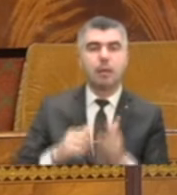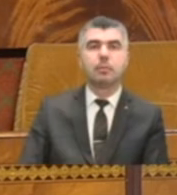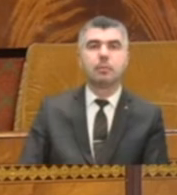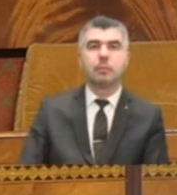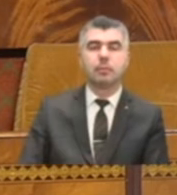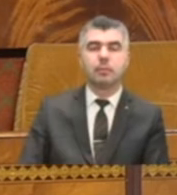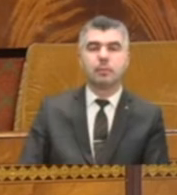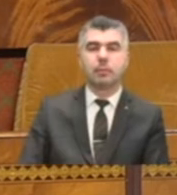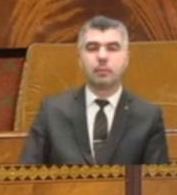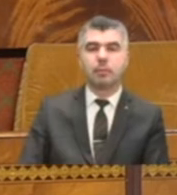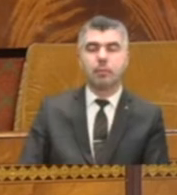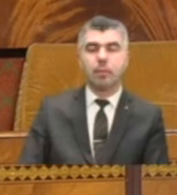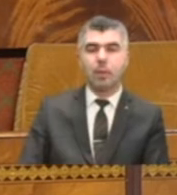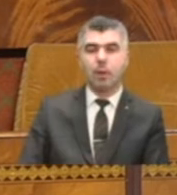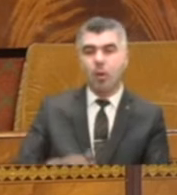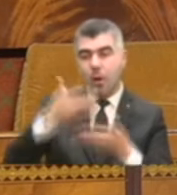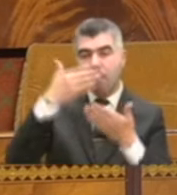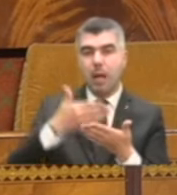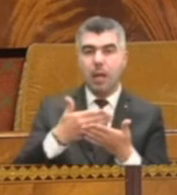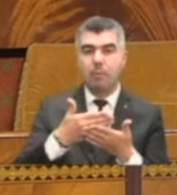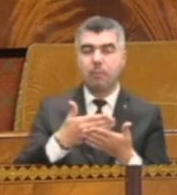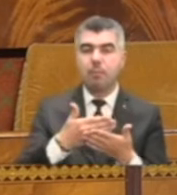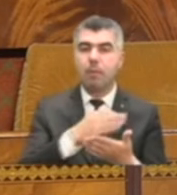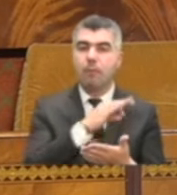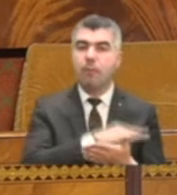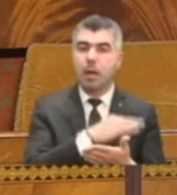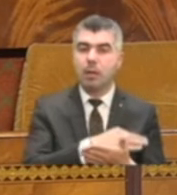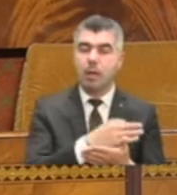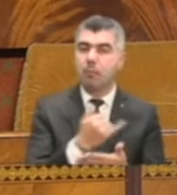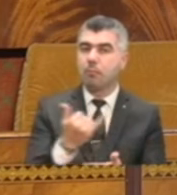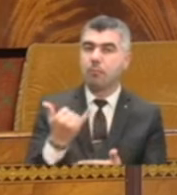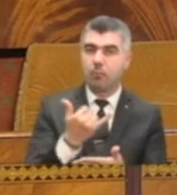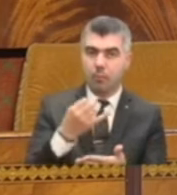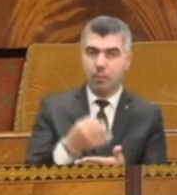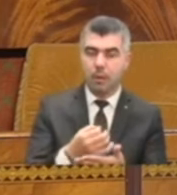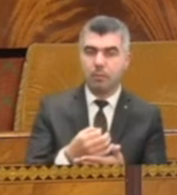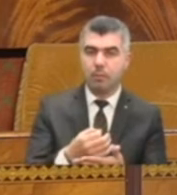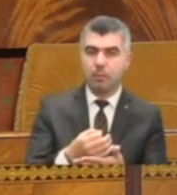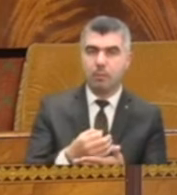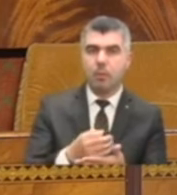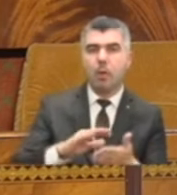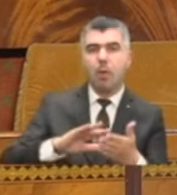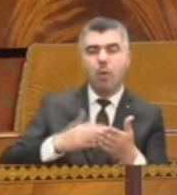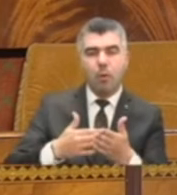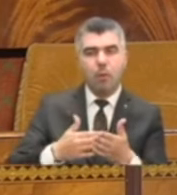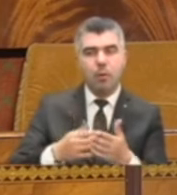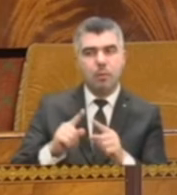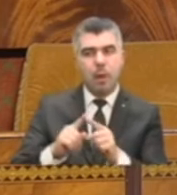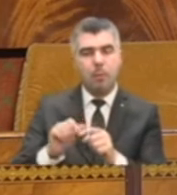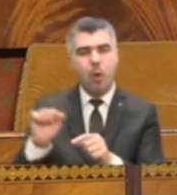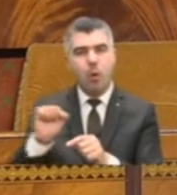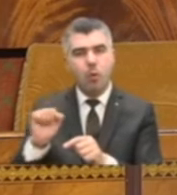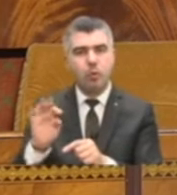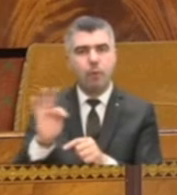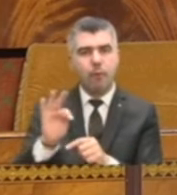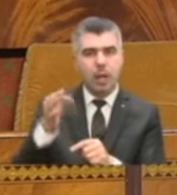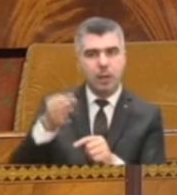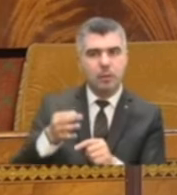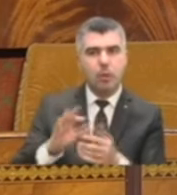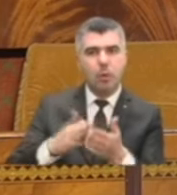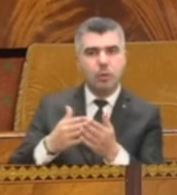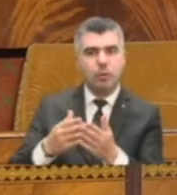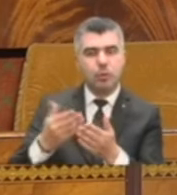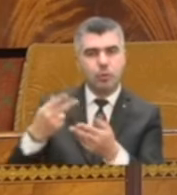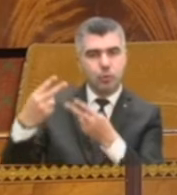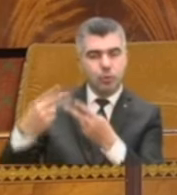وعندهم المغرب عندهم منفعة كبيرة في هذا، بغض النظر على انهم ولادنا وخوتنا وداك الشيء، ولكن